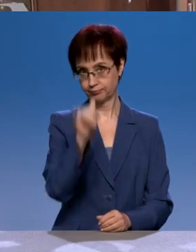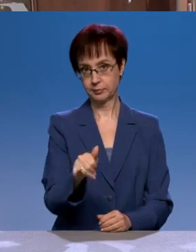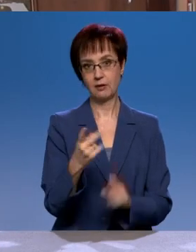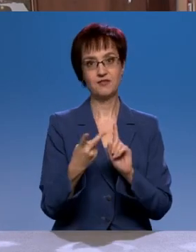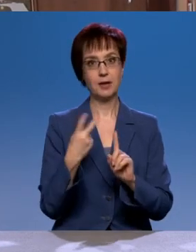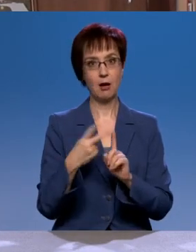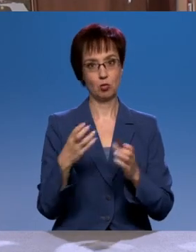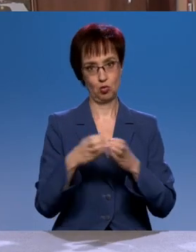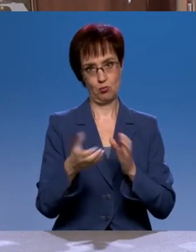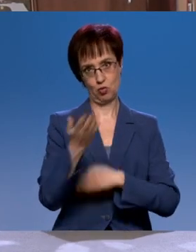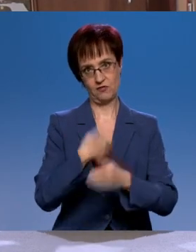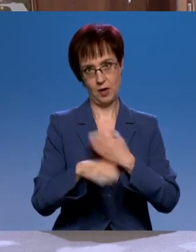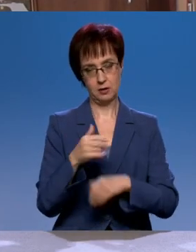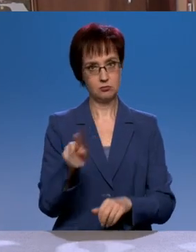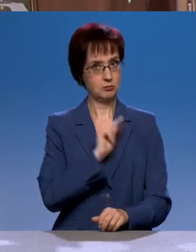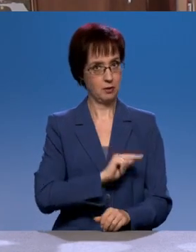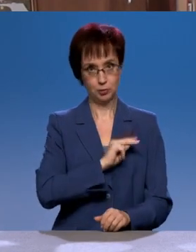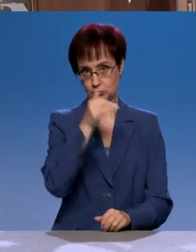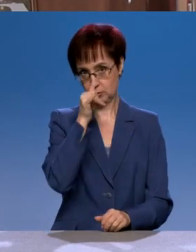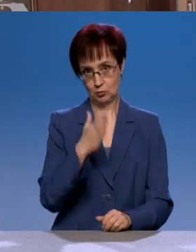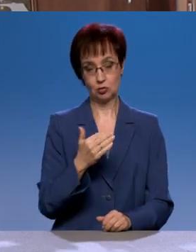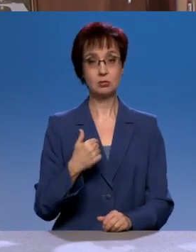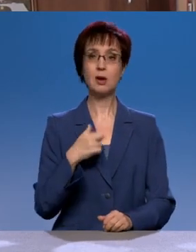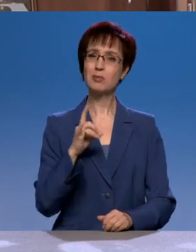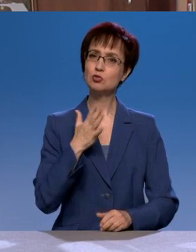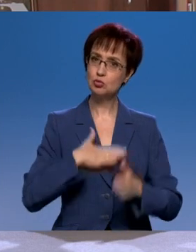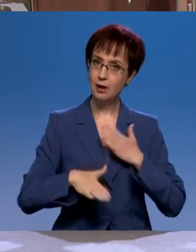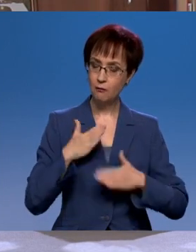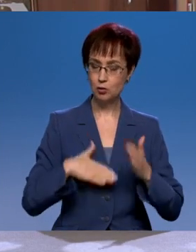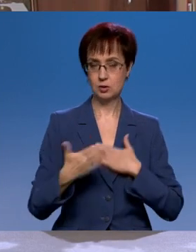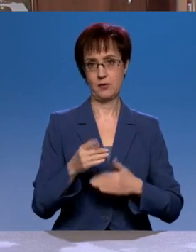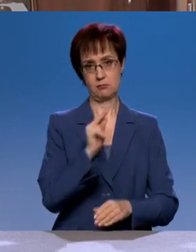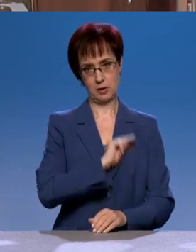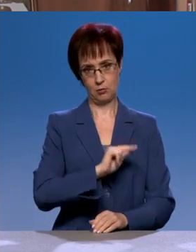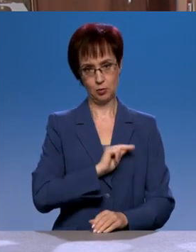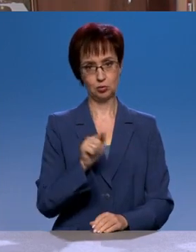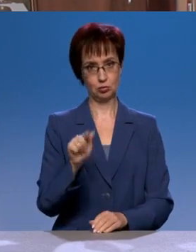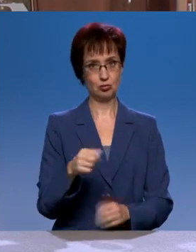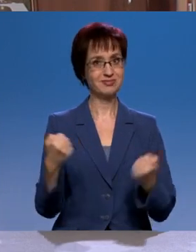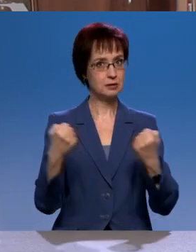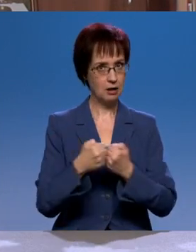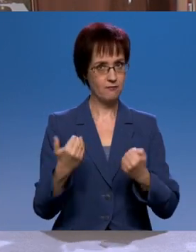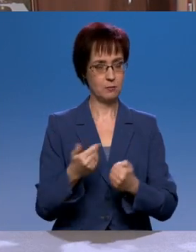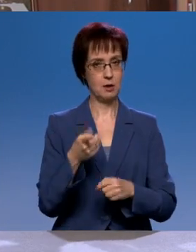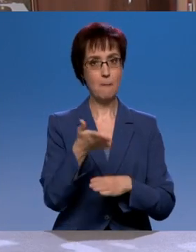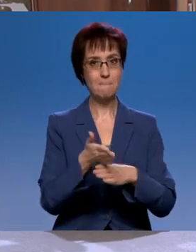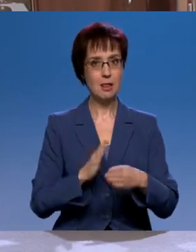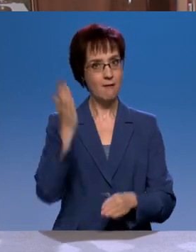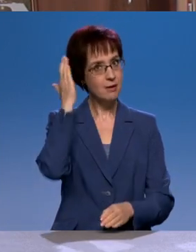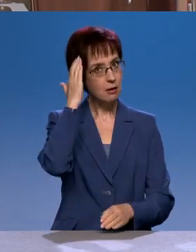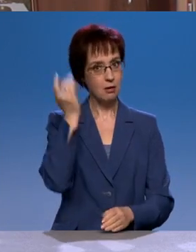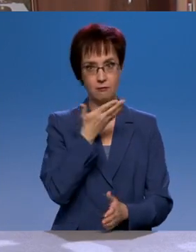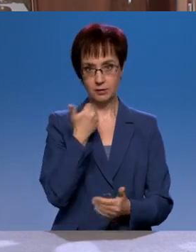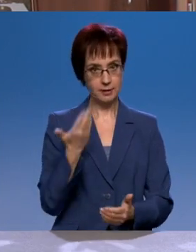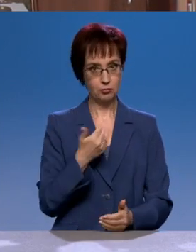бы работать, но, видишь, такая травма, полголовы нету тем более, и я никак не могу